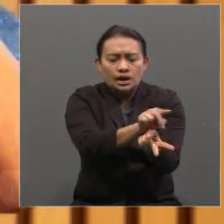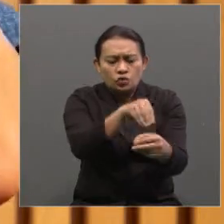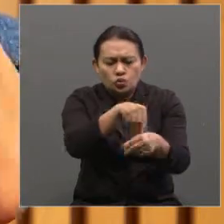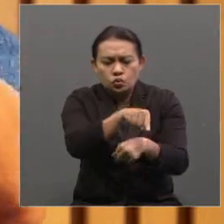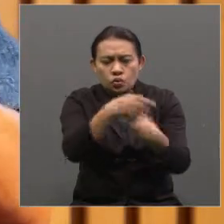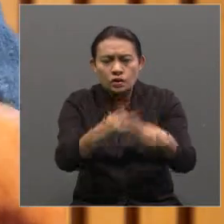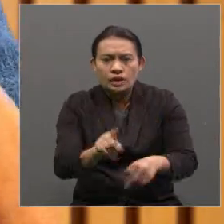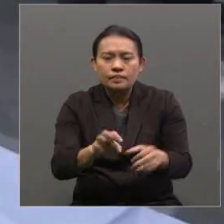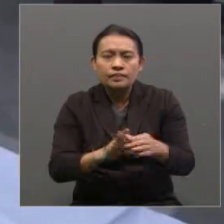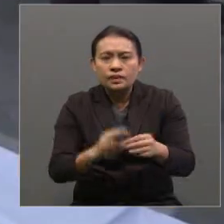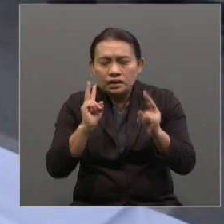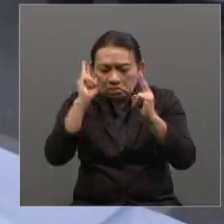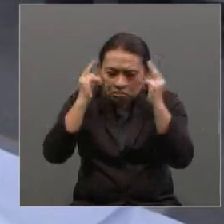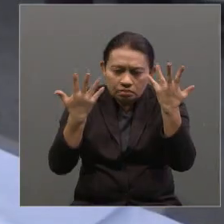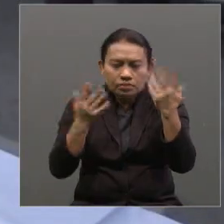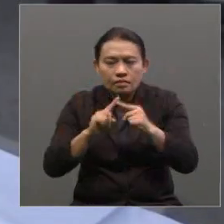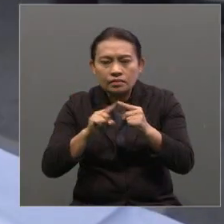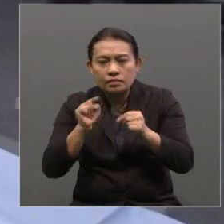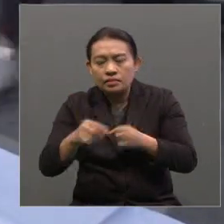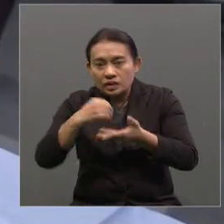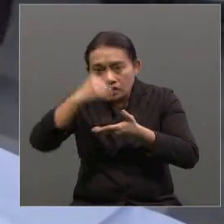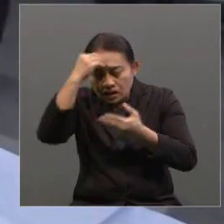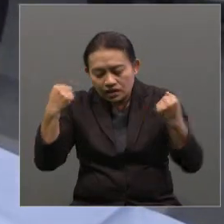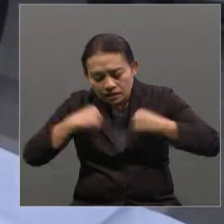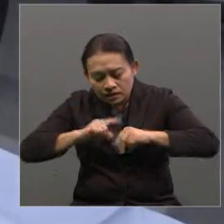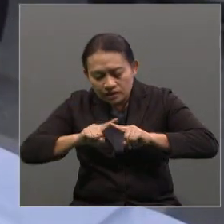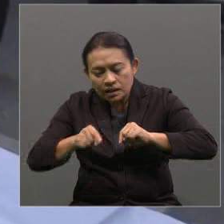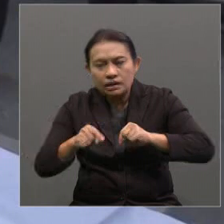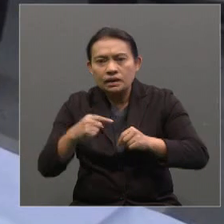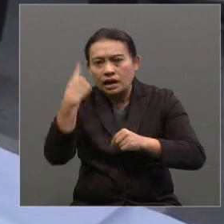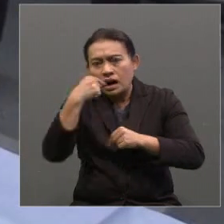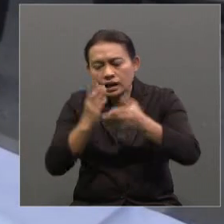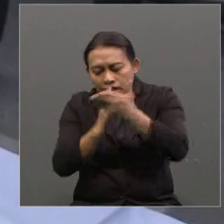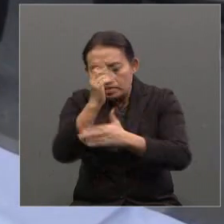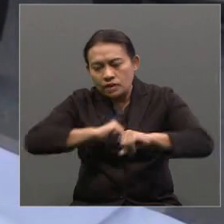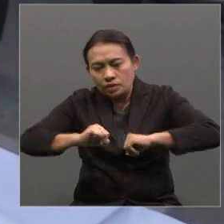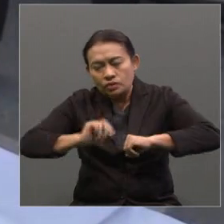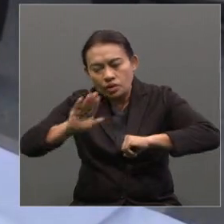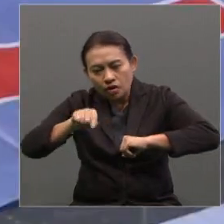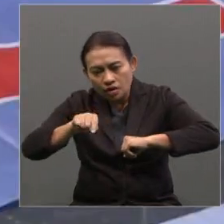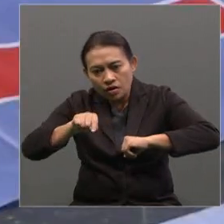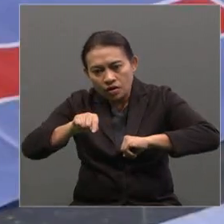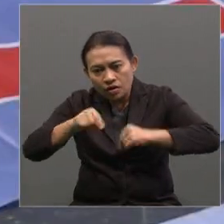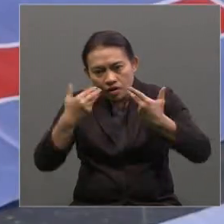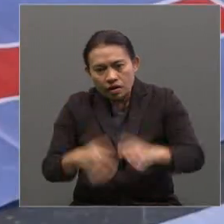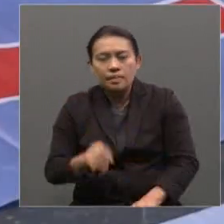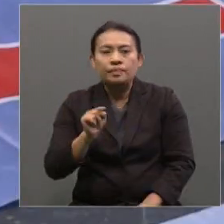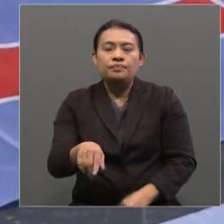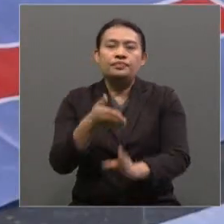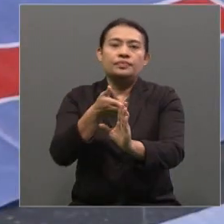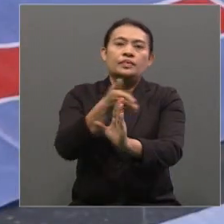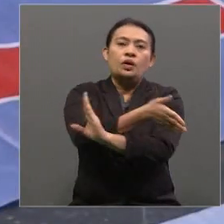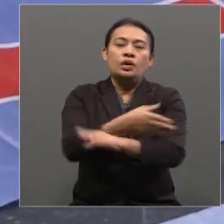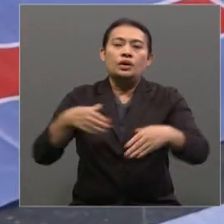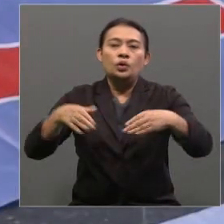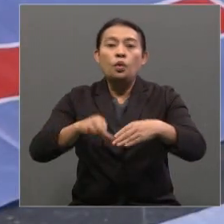ไรครับเรื่องทรงผมเรื่องชุดนักเรียนพุ่งตรงใครผ่านการเป็นวัยรุ่นนะครับในยุคของก่อน Y2K อย่